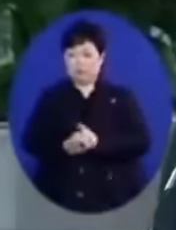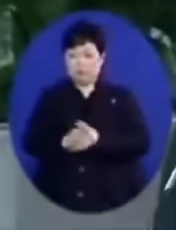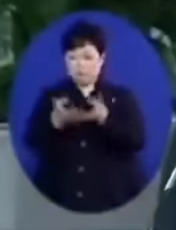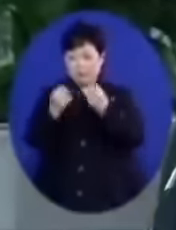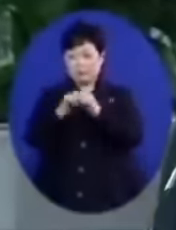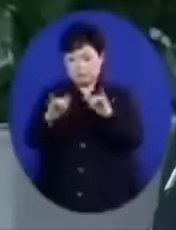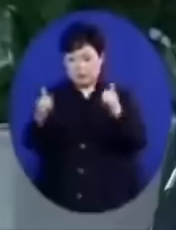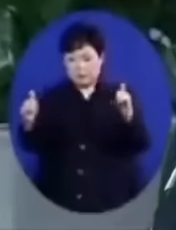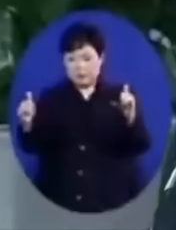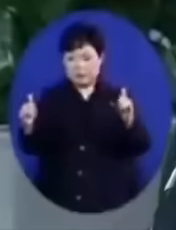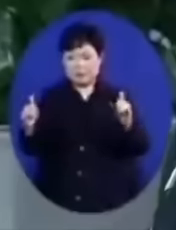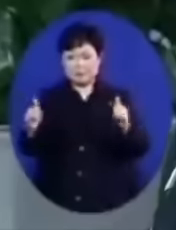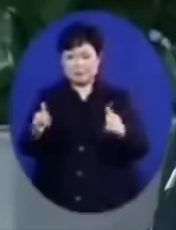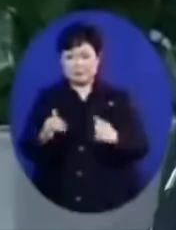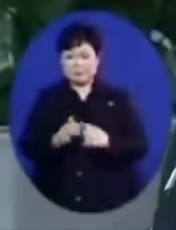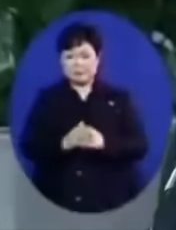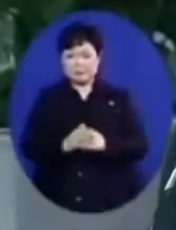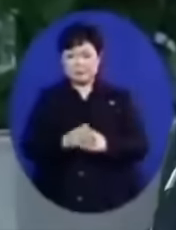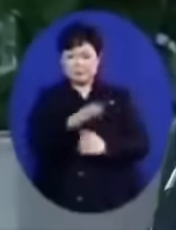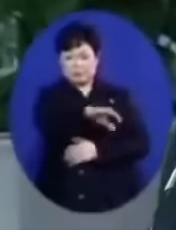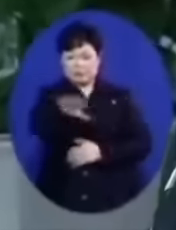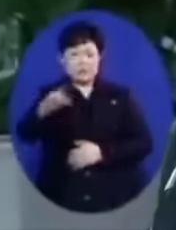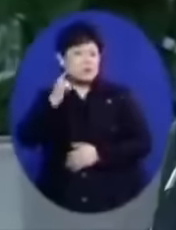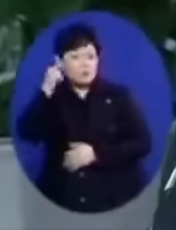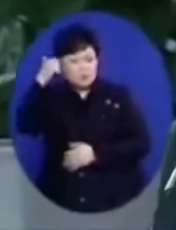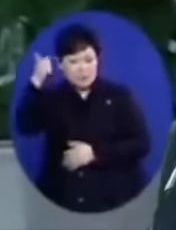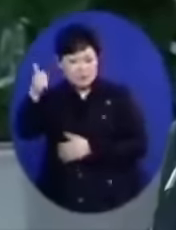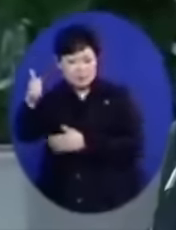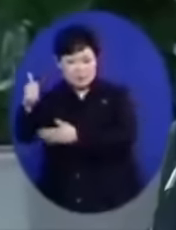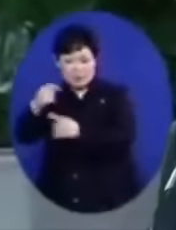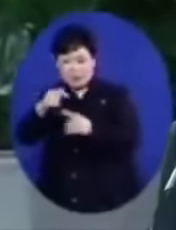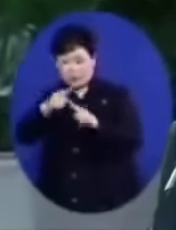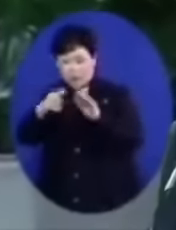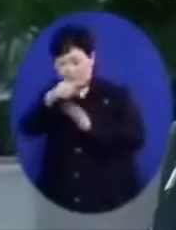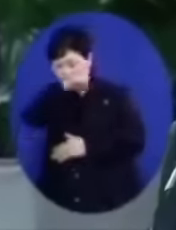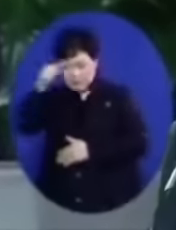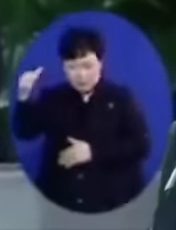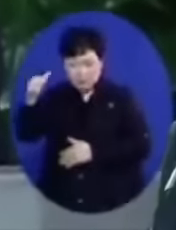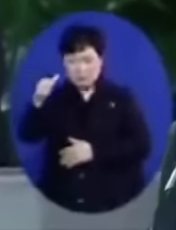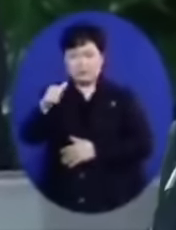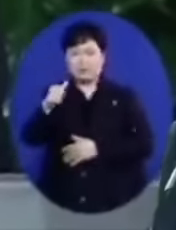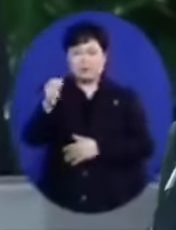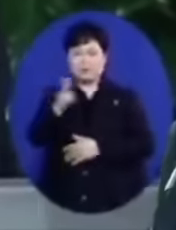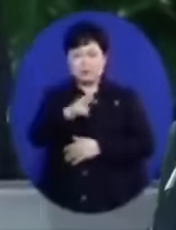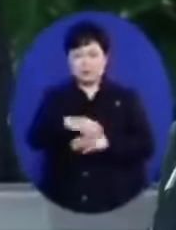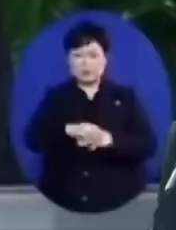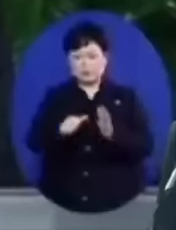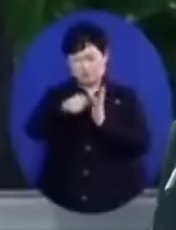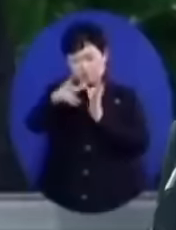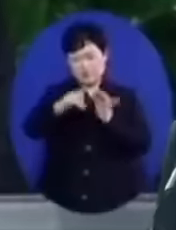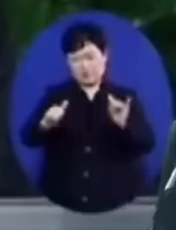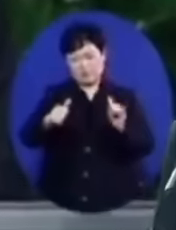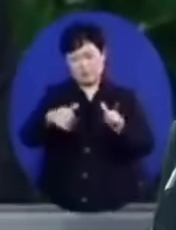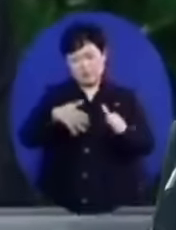많은 주변의 목사들을 부르고 장로들 또 지위에 있는 사람을 불러서